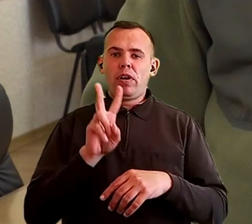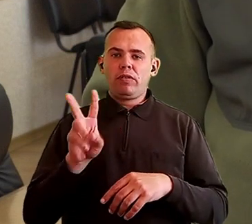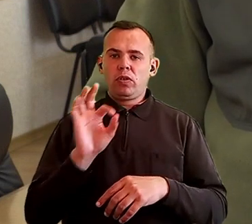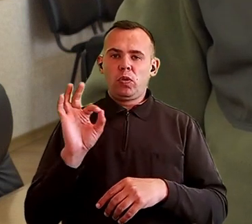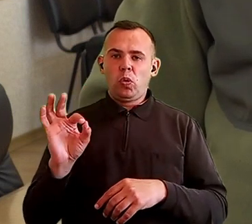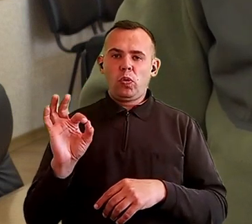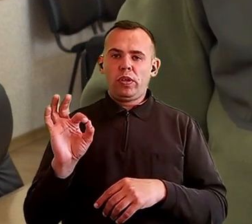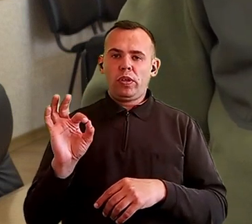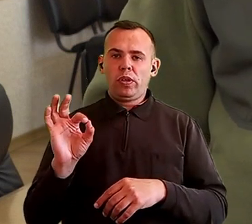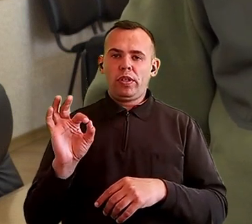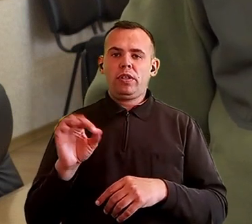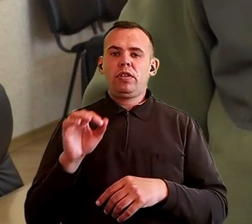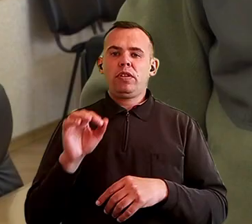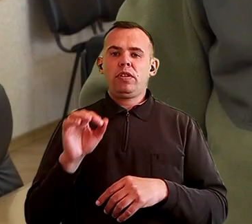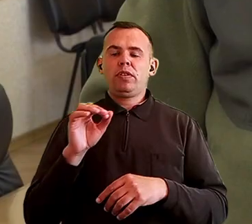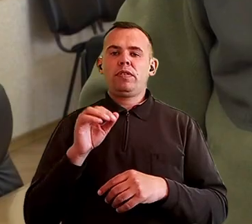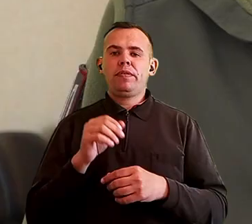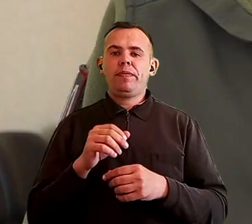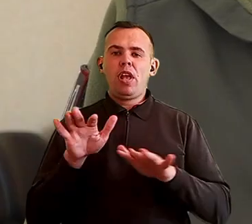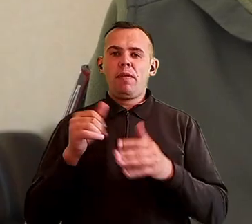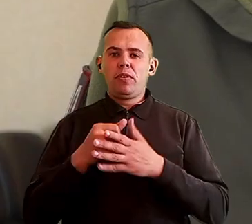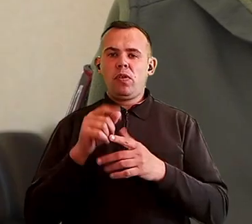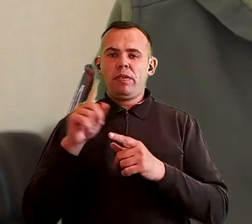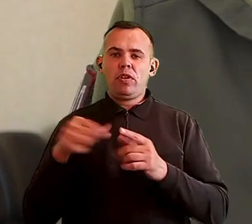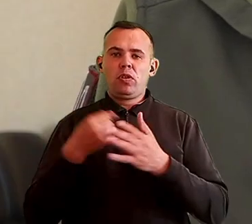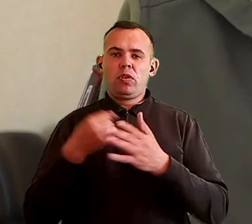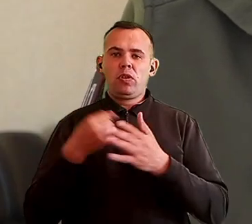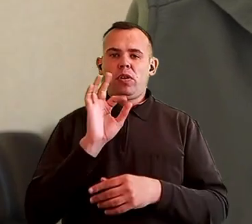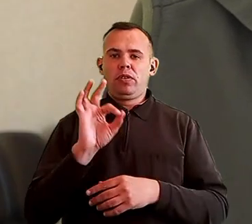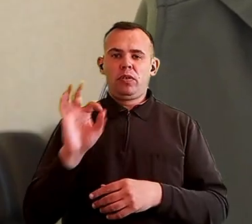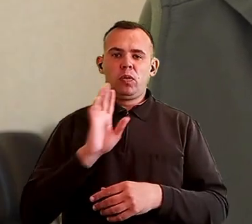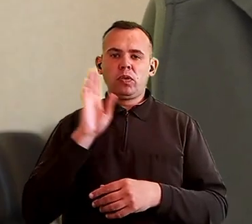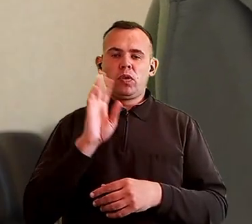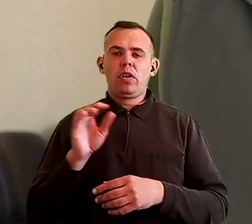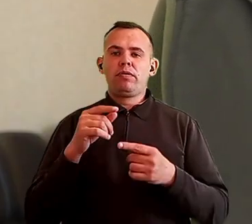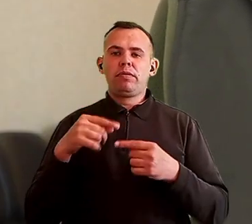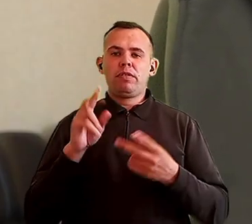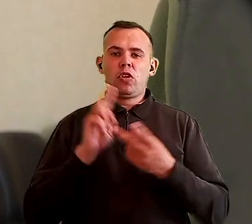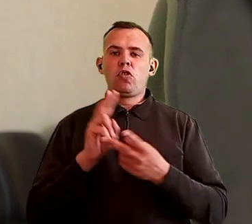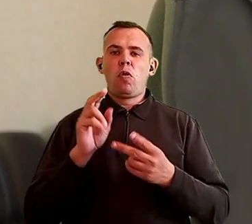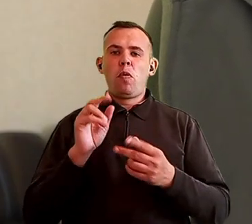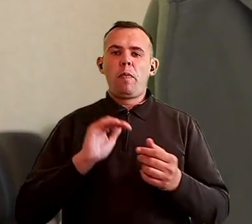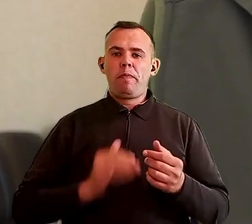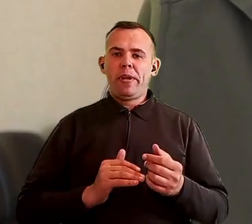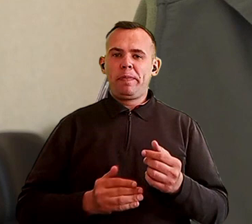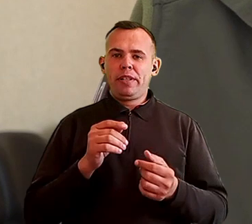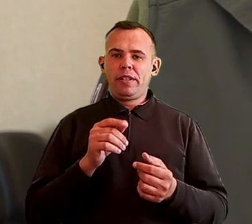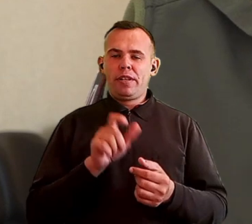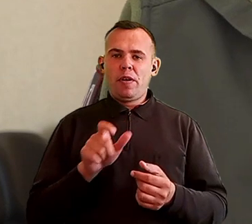22.00 і діяти вона буде відповідно до 5 години ранку. Ідучи на зустріч підприємцям,